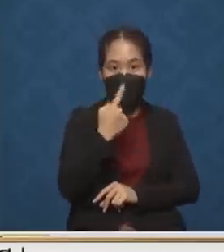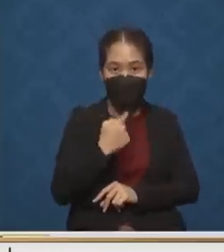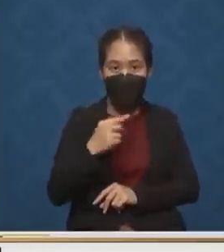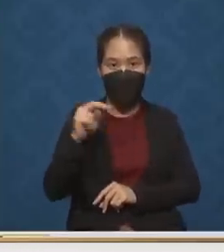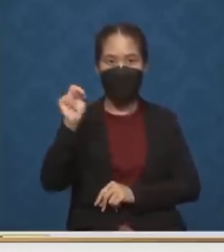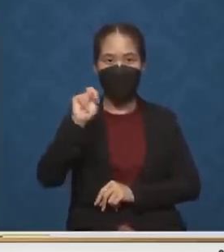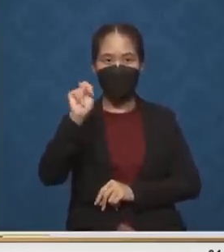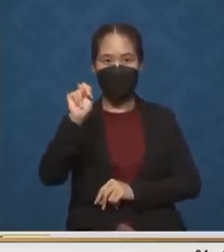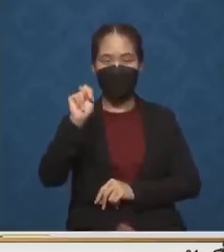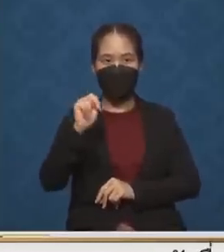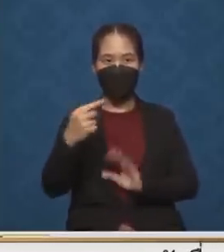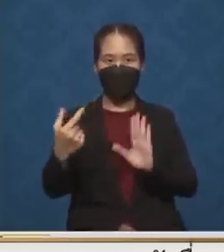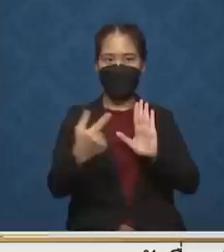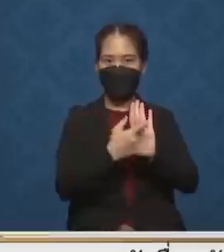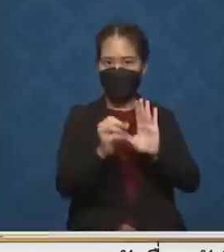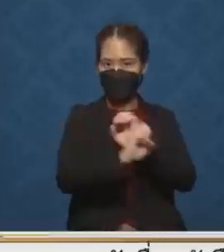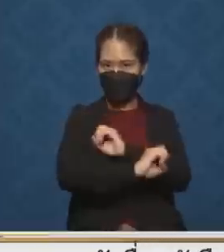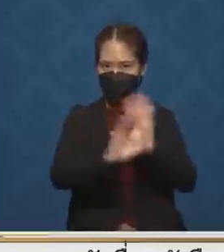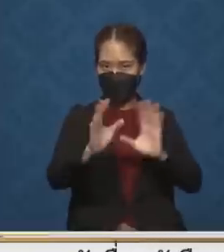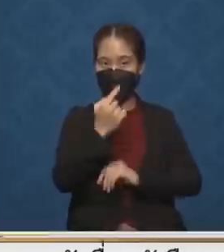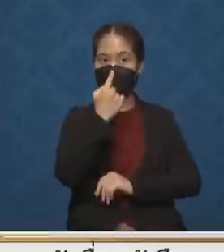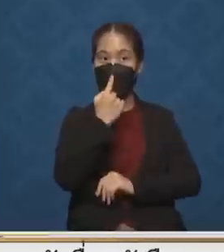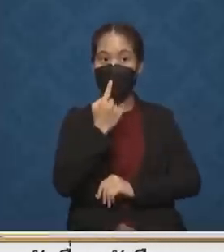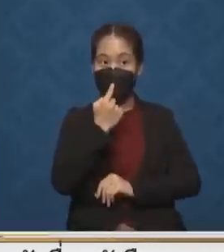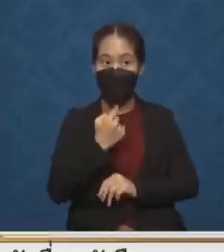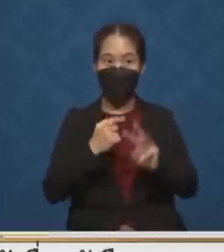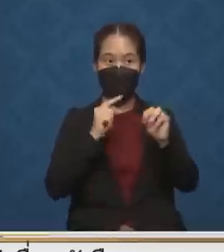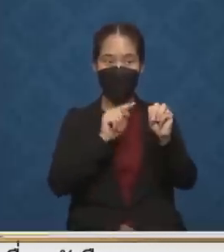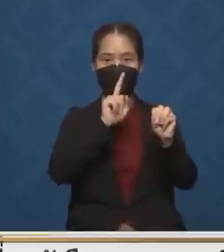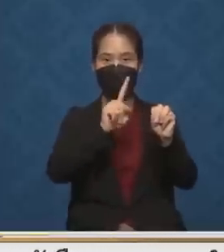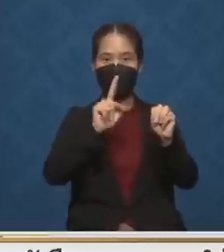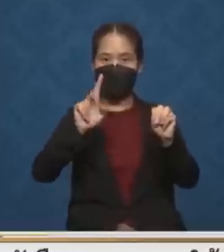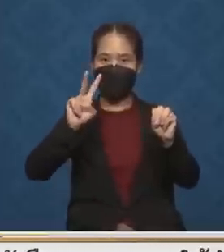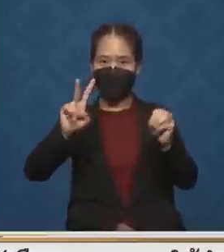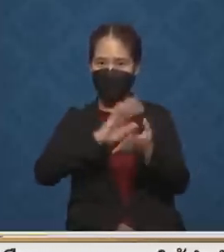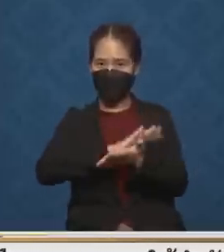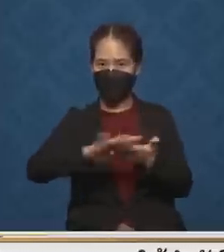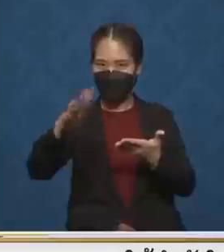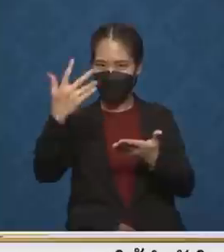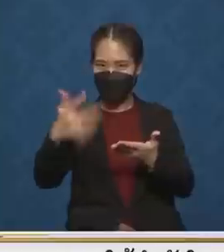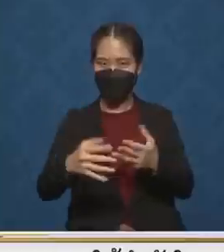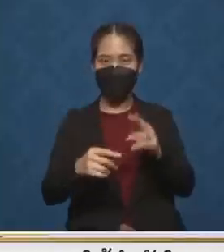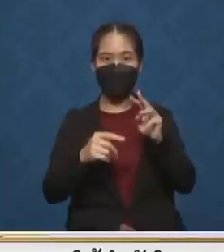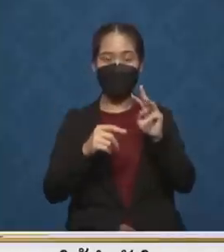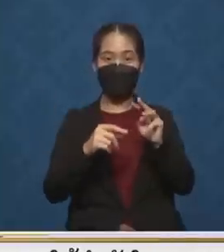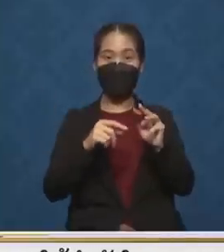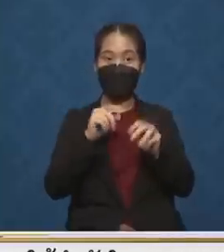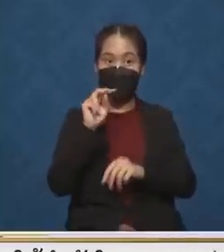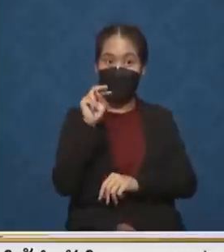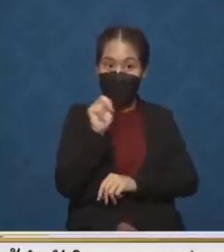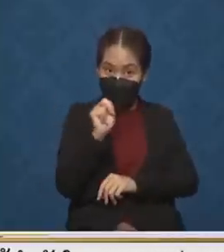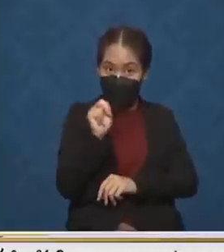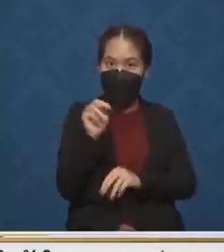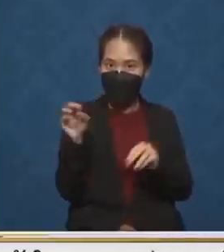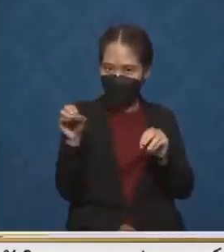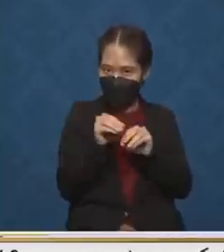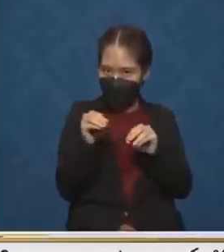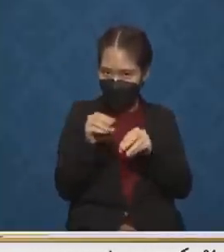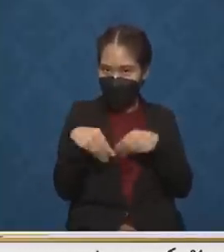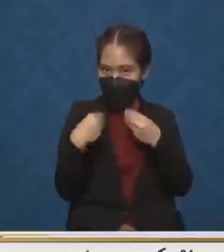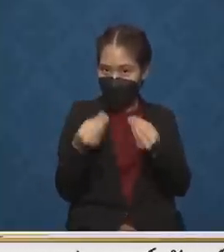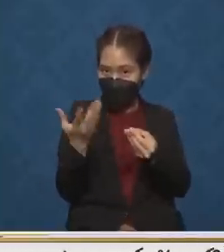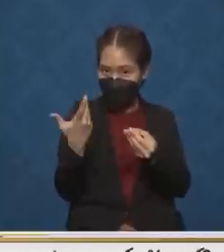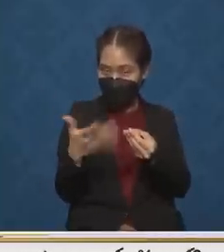มีข้